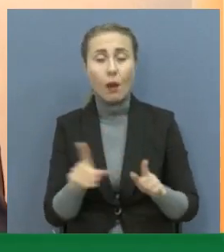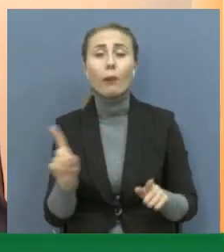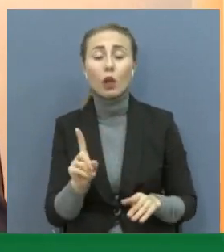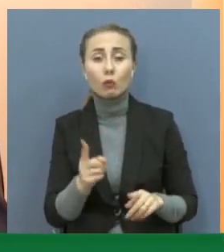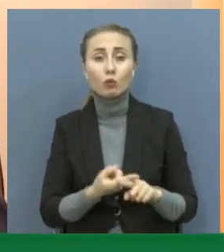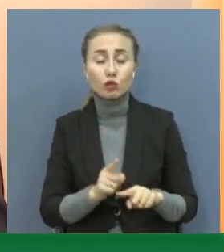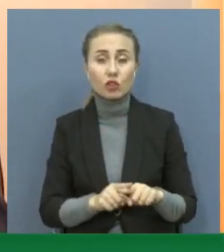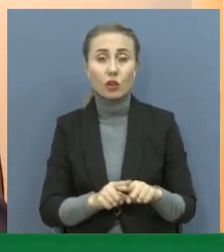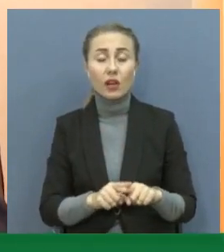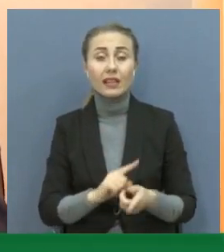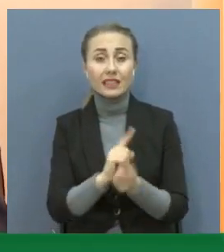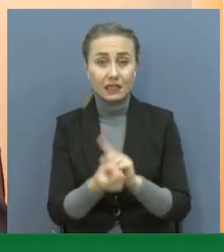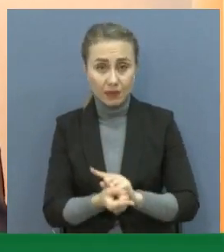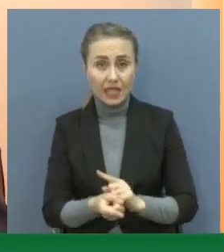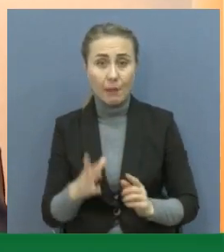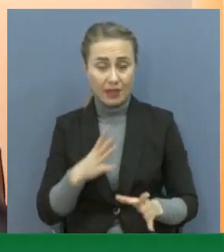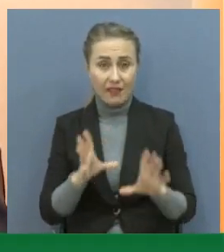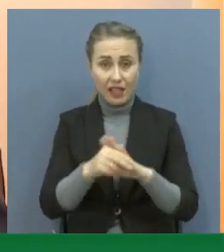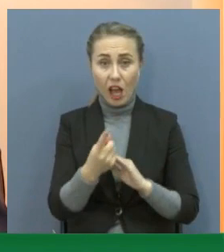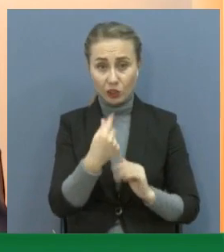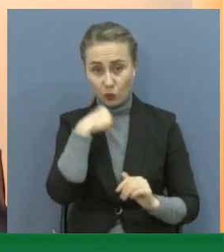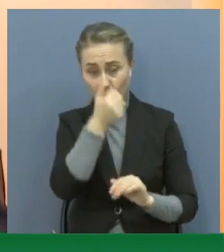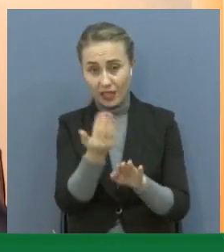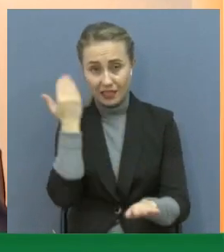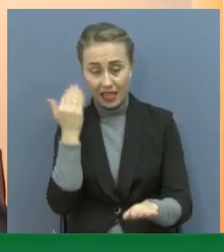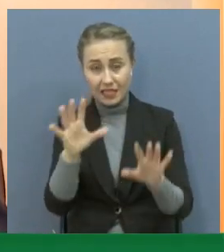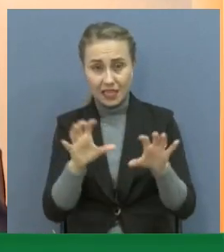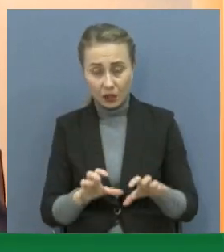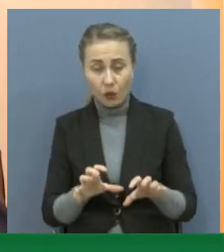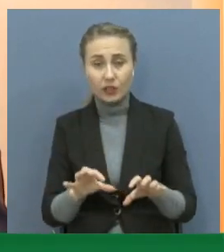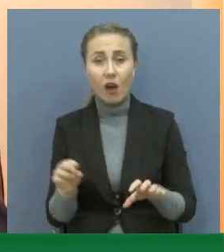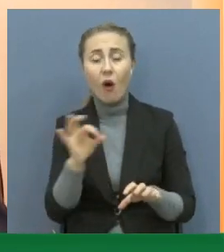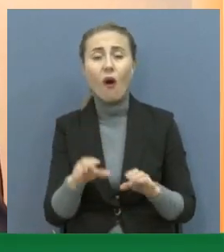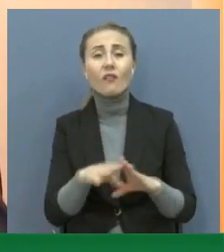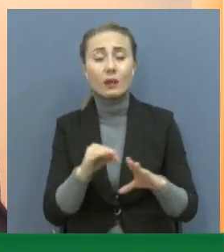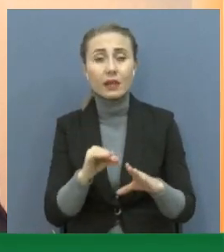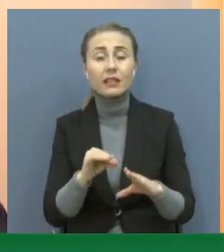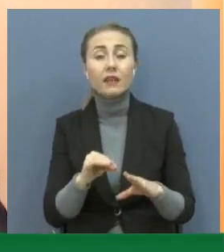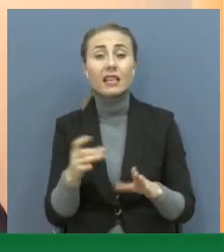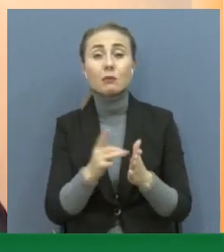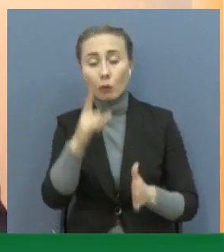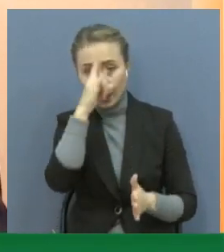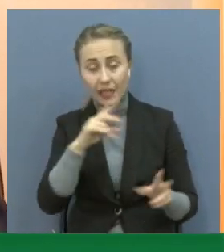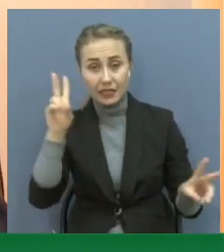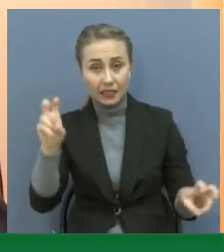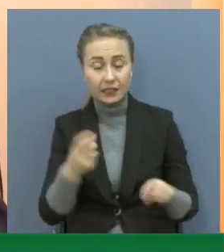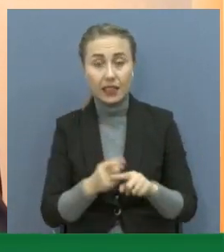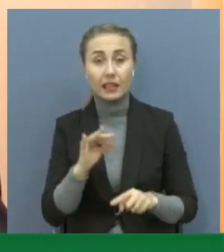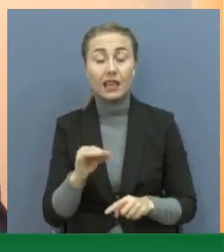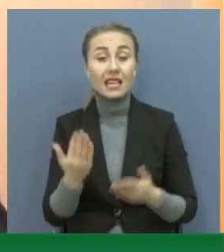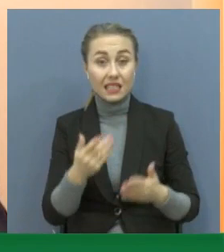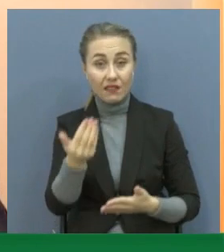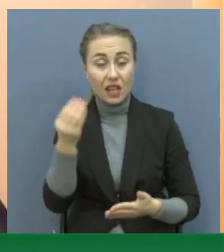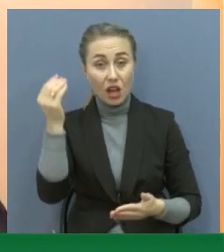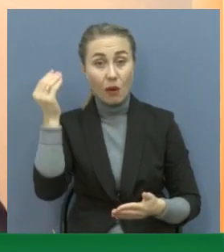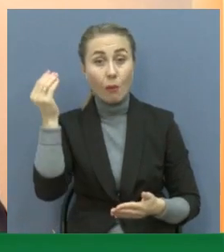что изменения были внесены год назад в закон конституционный о выборах Республики Казахстан. Если вы помните,